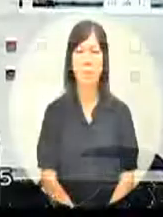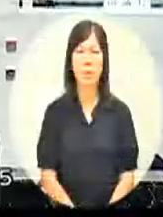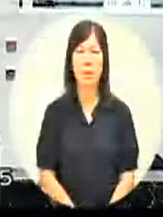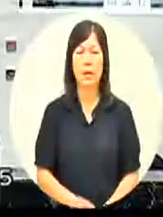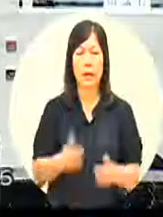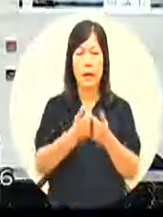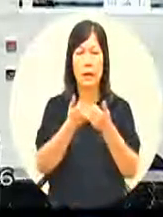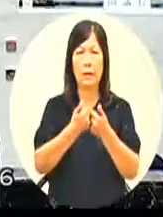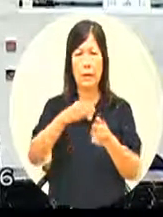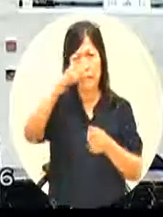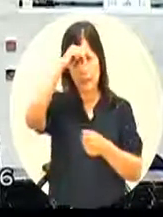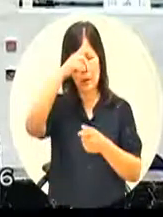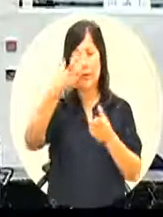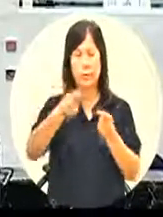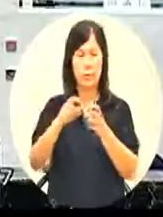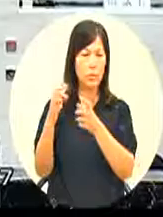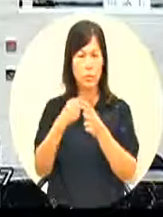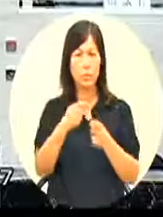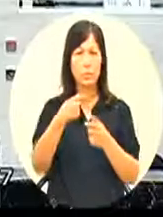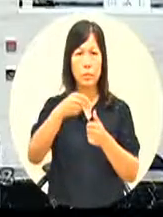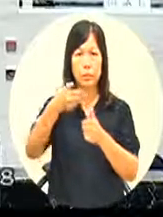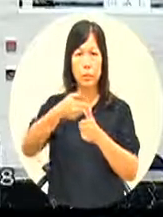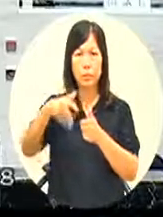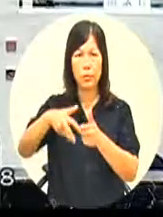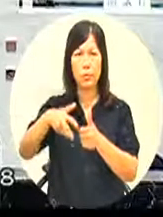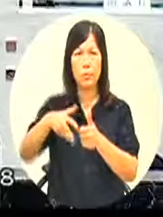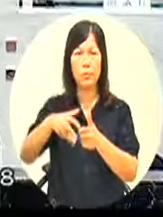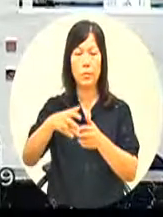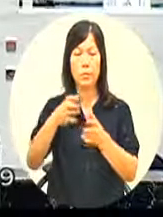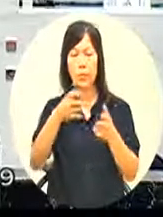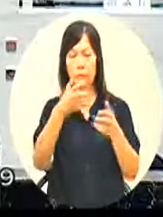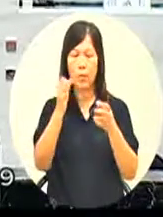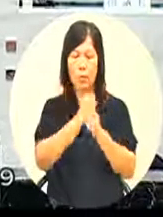好，开会，下午还是要继续教育部门业务质询。